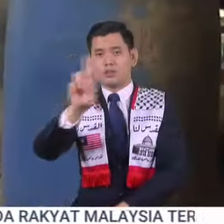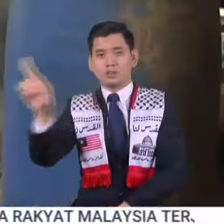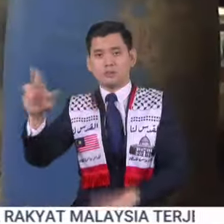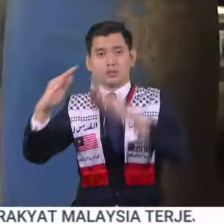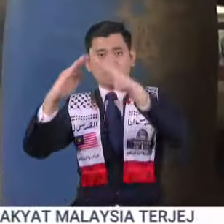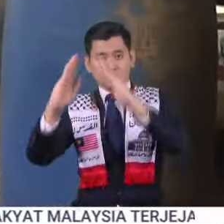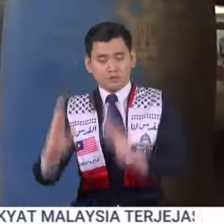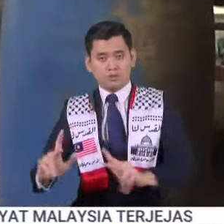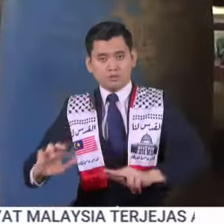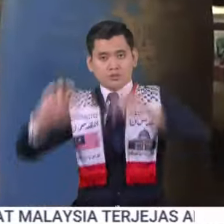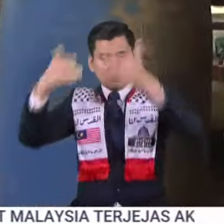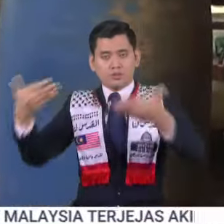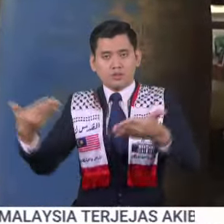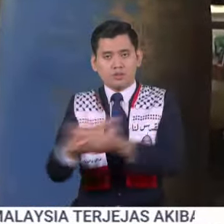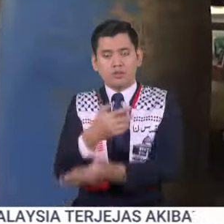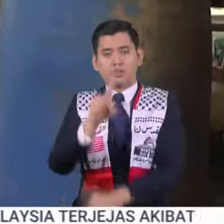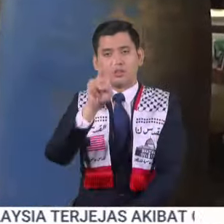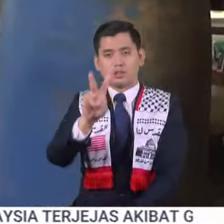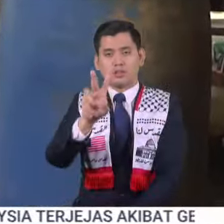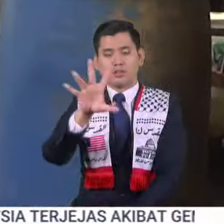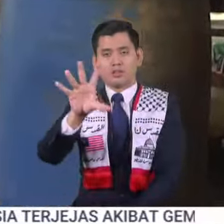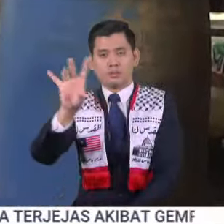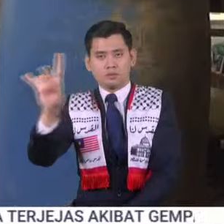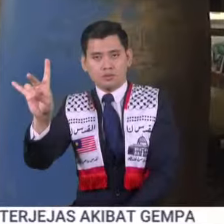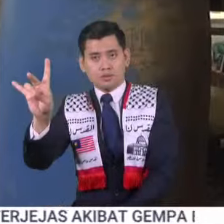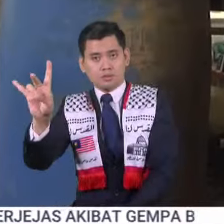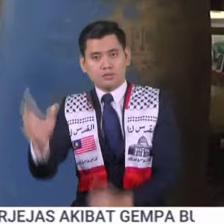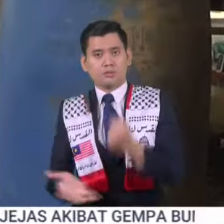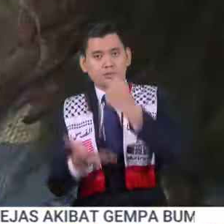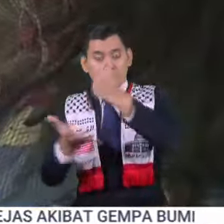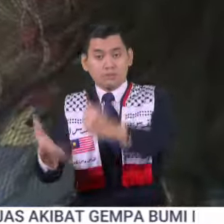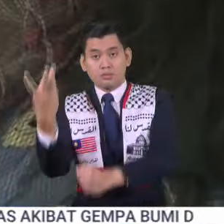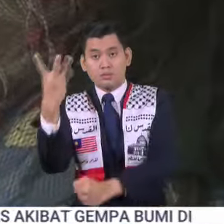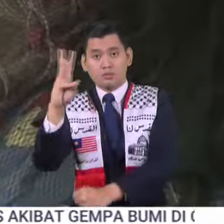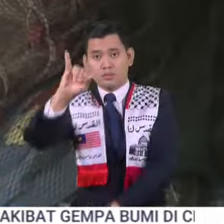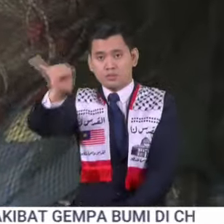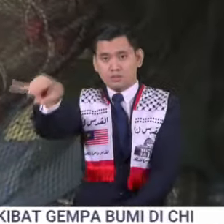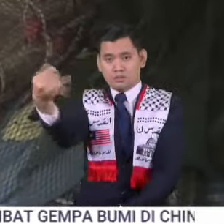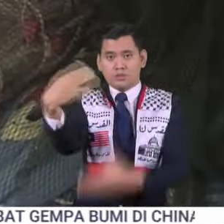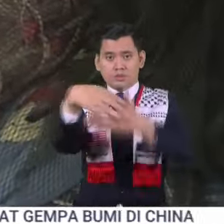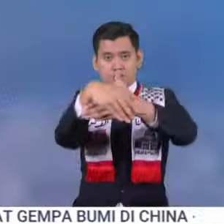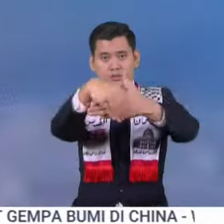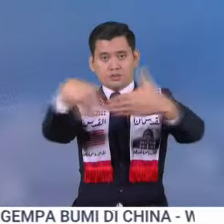baru 257 rumah nelayan dengan peruntukan lebih rm6 juta